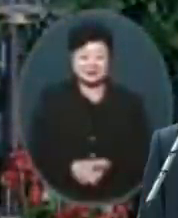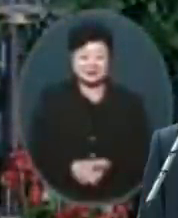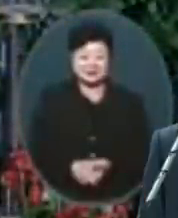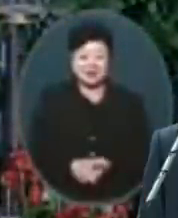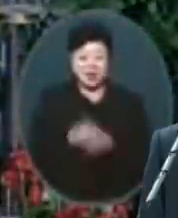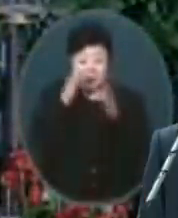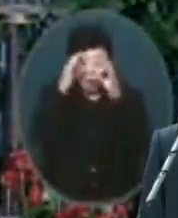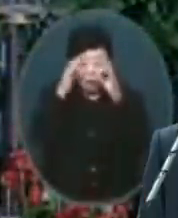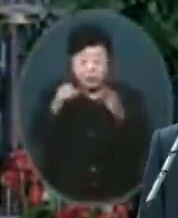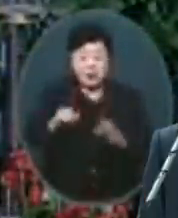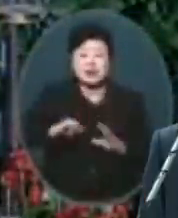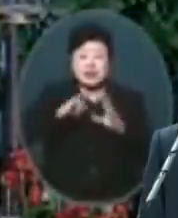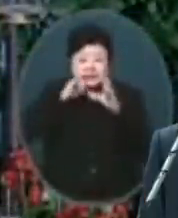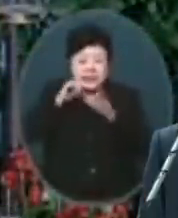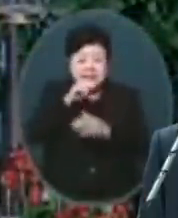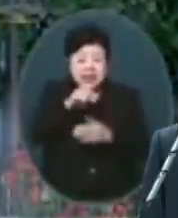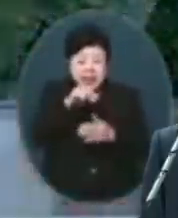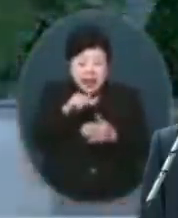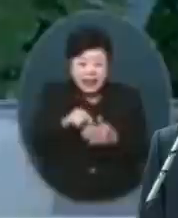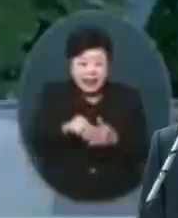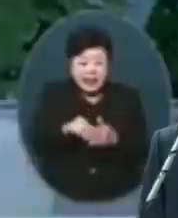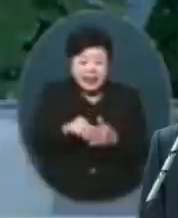이를 볼 때 이 세상에